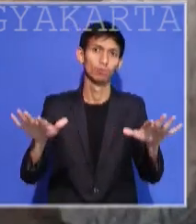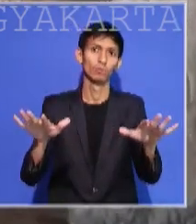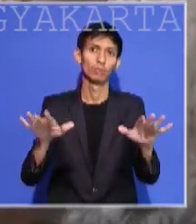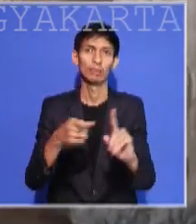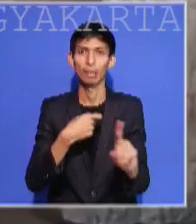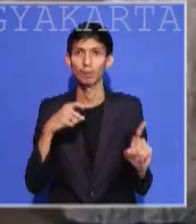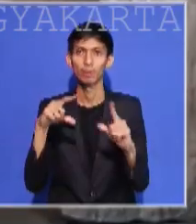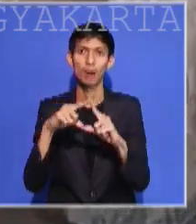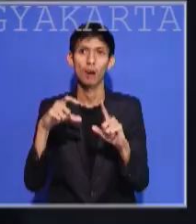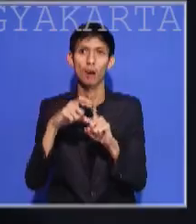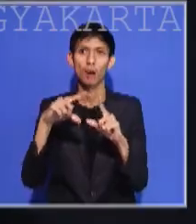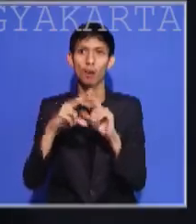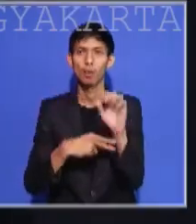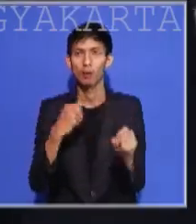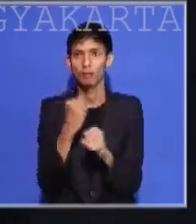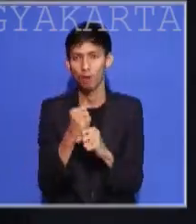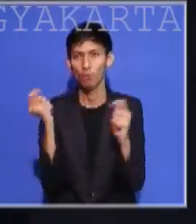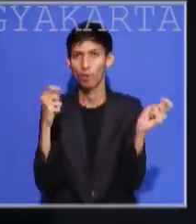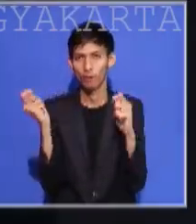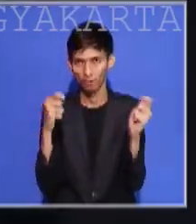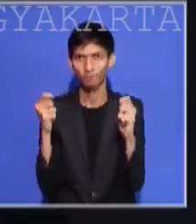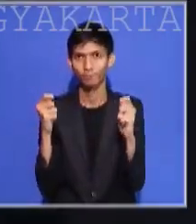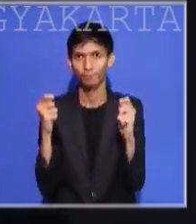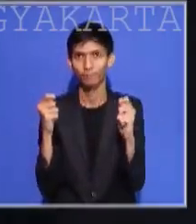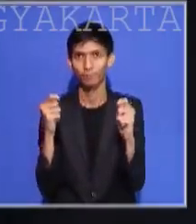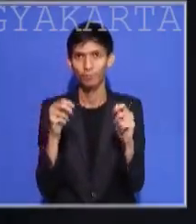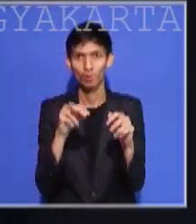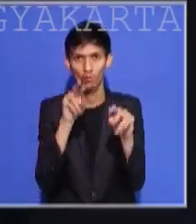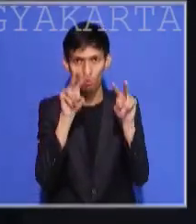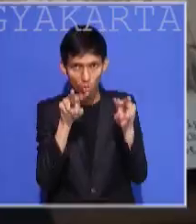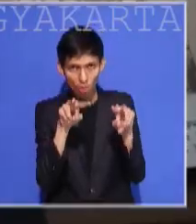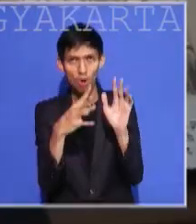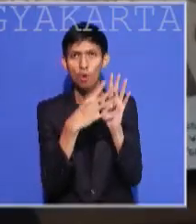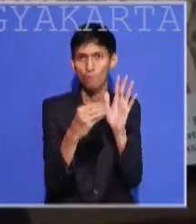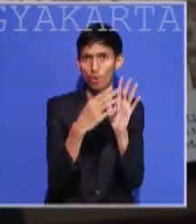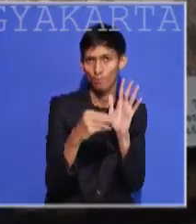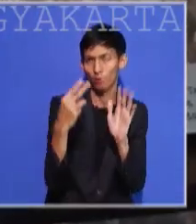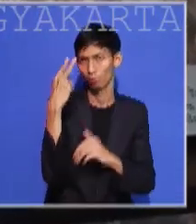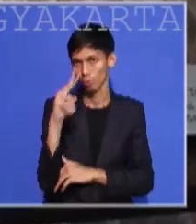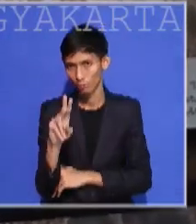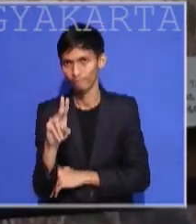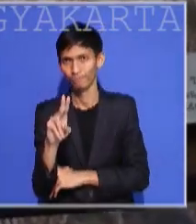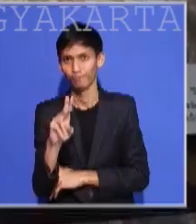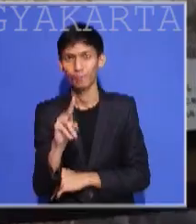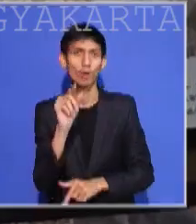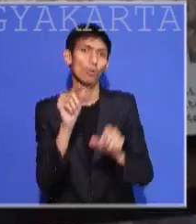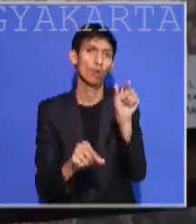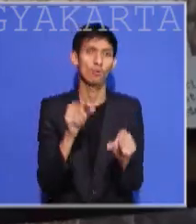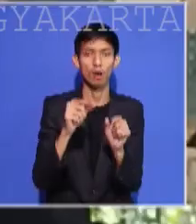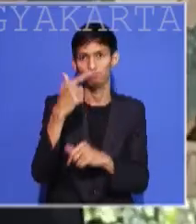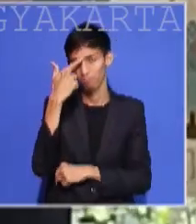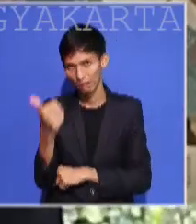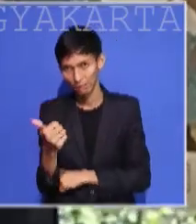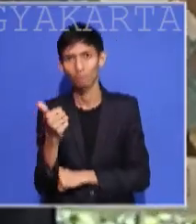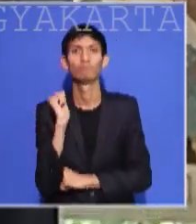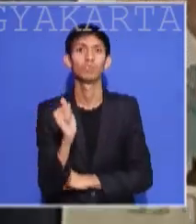Wayang be rugi Dados tunggaling tontonan Lan tuntunan ingkangadahi kasaenan tumrapipun tiang gesangkaten Mar